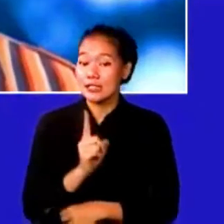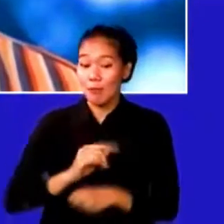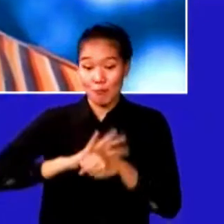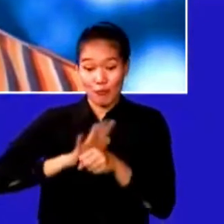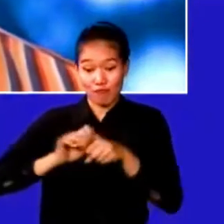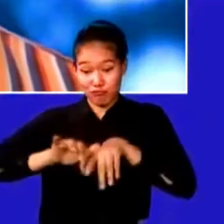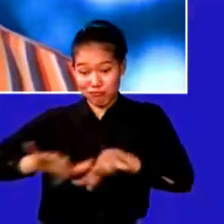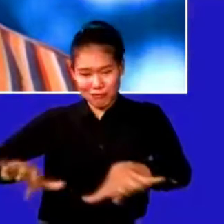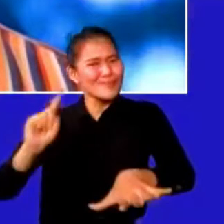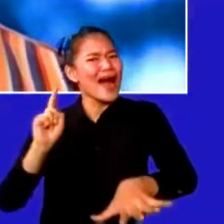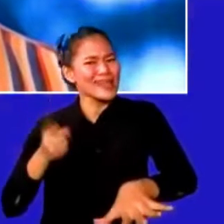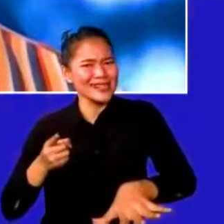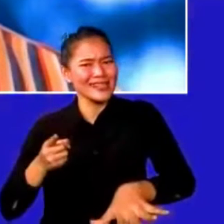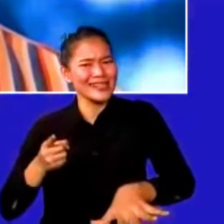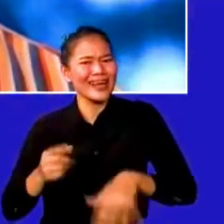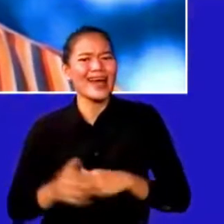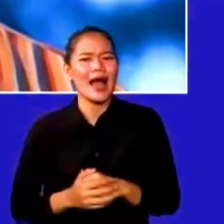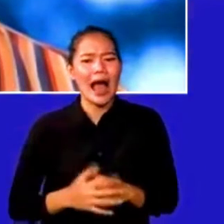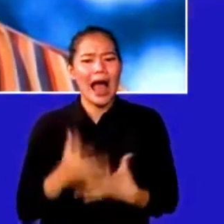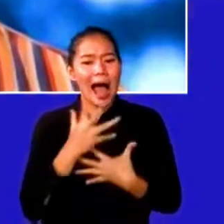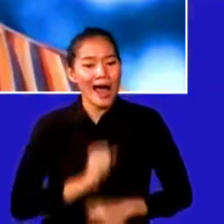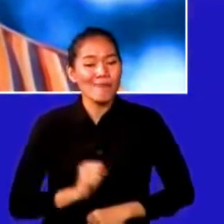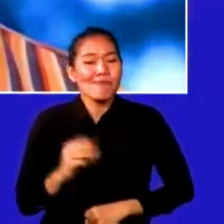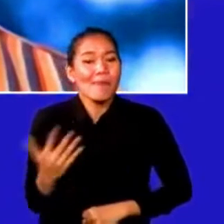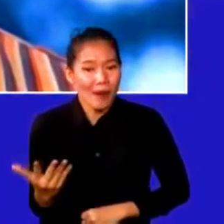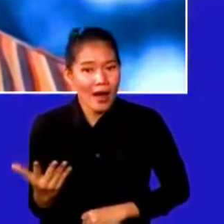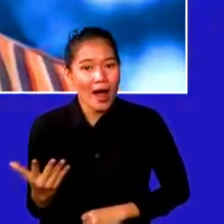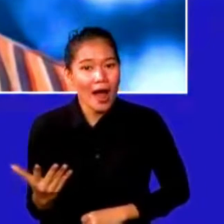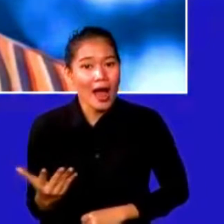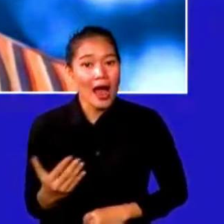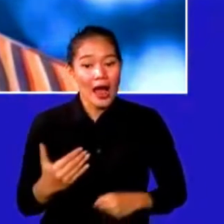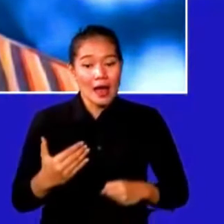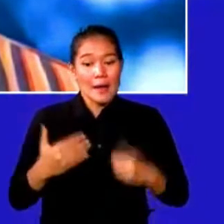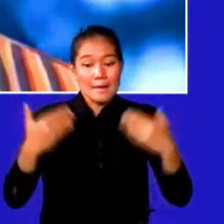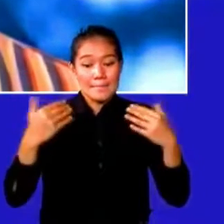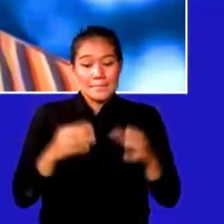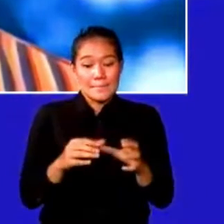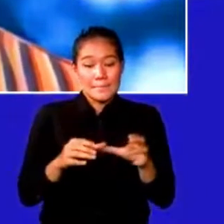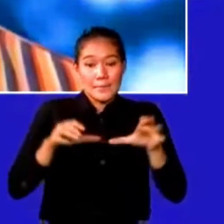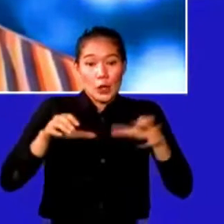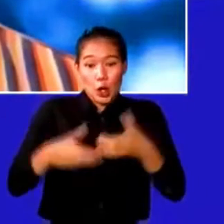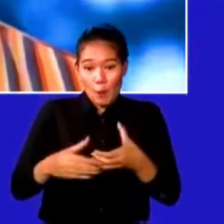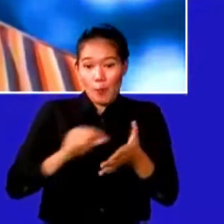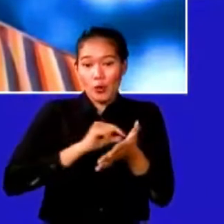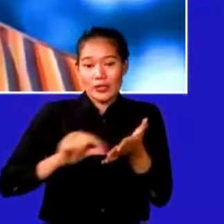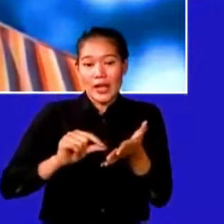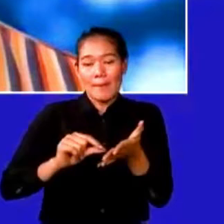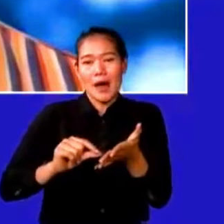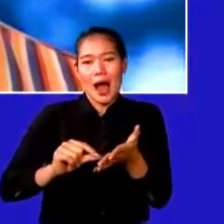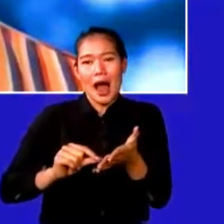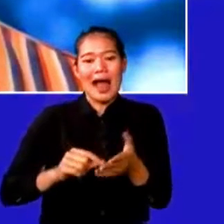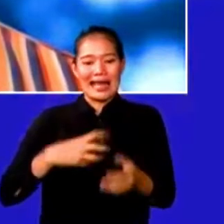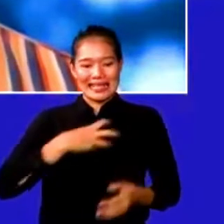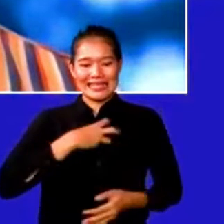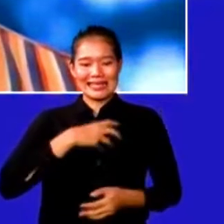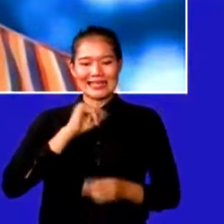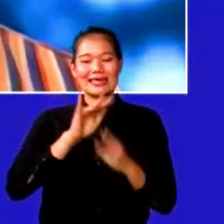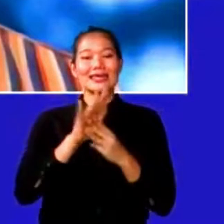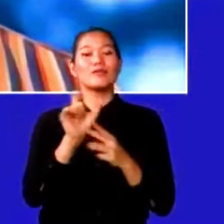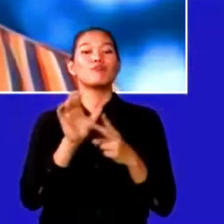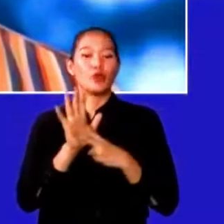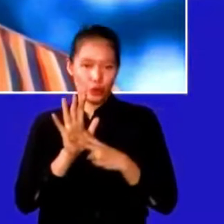pandemic masih berlangsung yang kita harapkan adalah kekebalan kelompok yang kita sebut Heart immunity HDMI